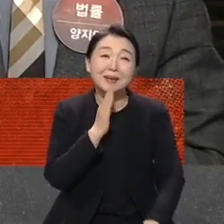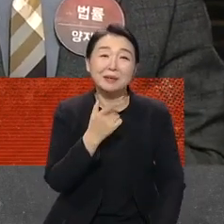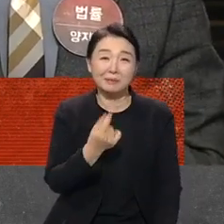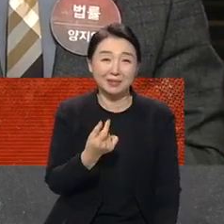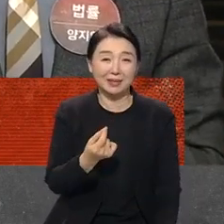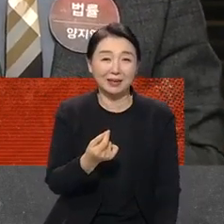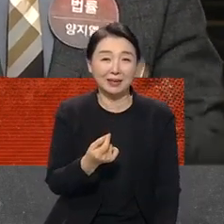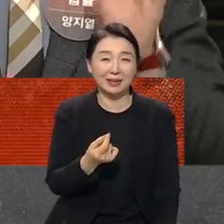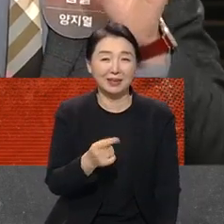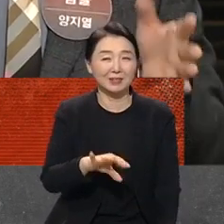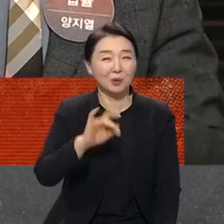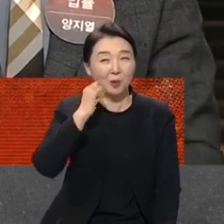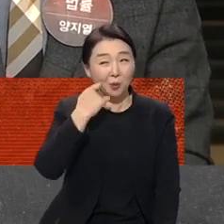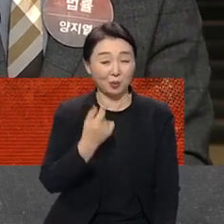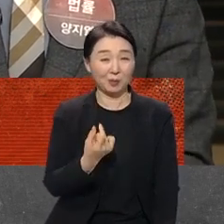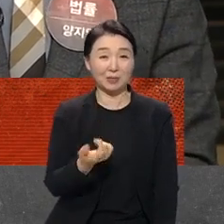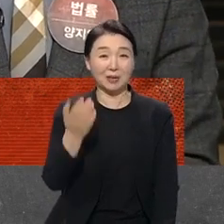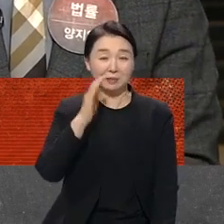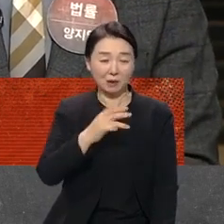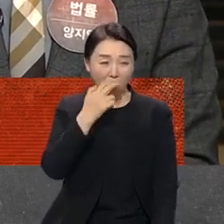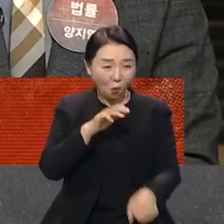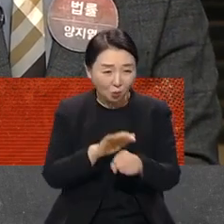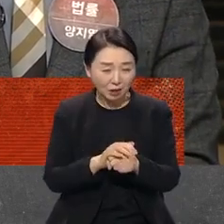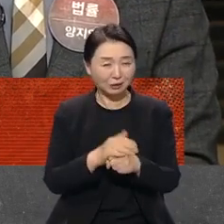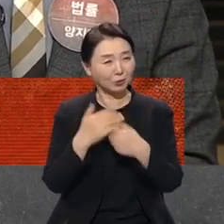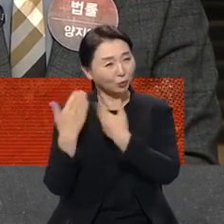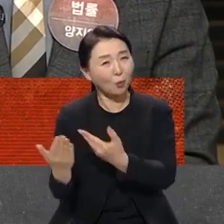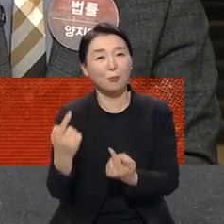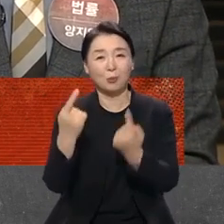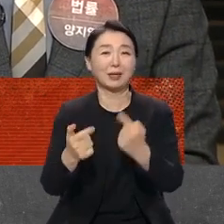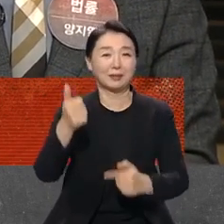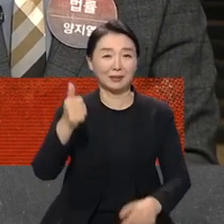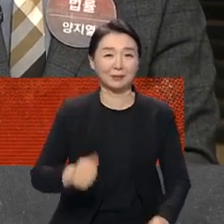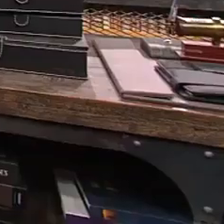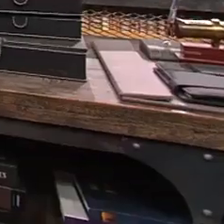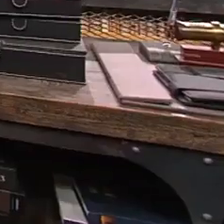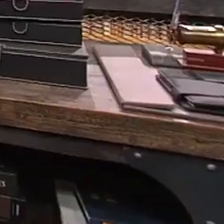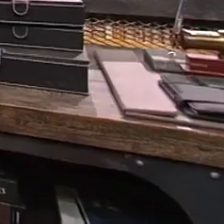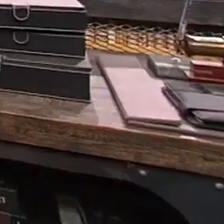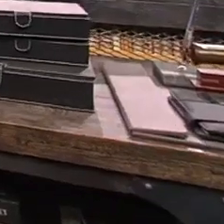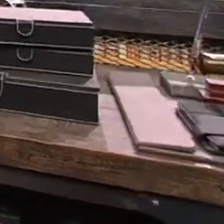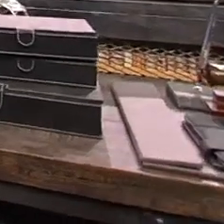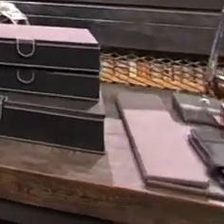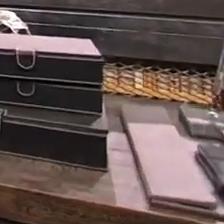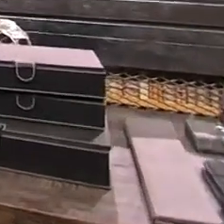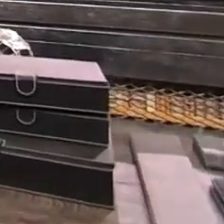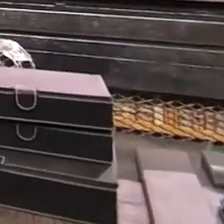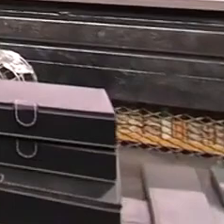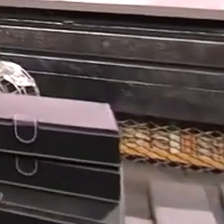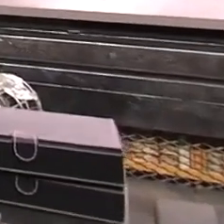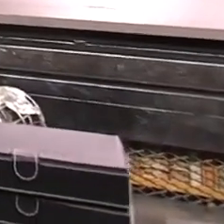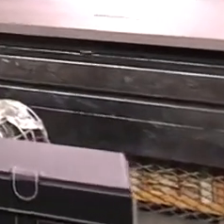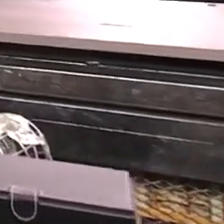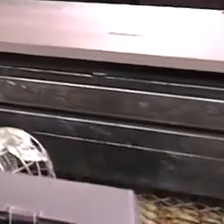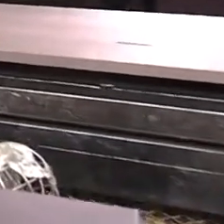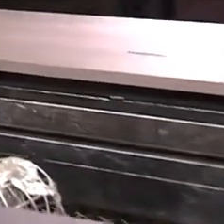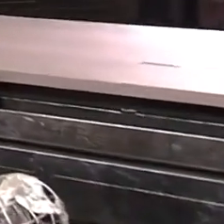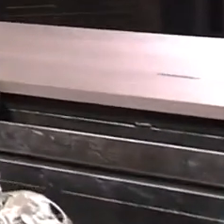일은 분명히 어렵겠지만 그냥 억울하게 겪는 것보지 않을까 싶습니다 그렇군요이 사의 진을